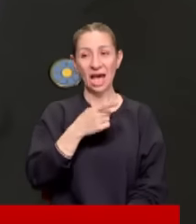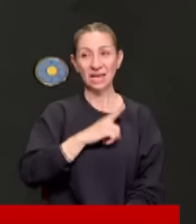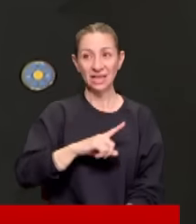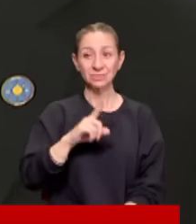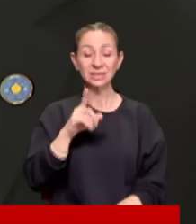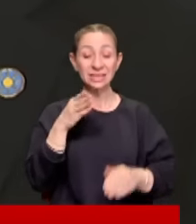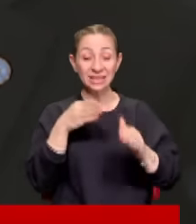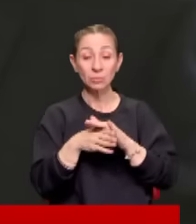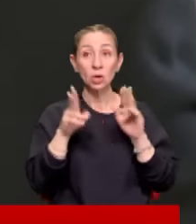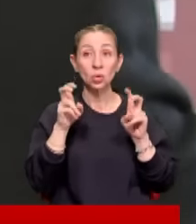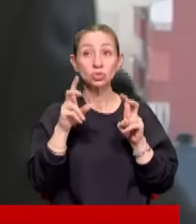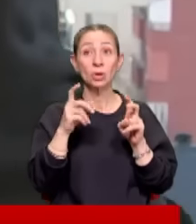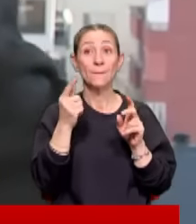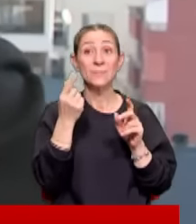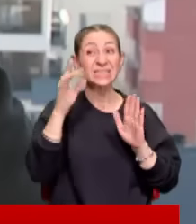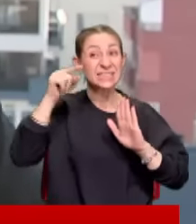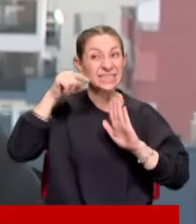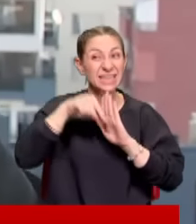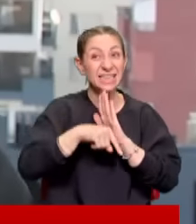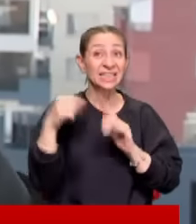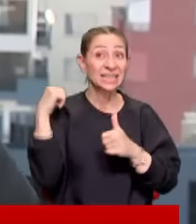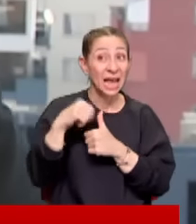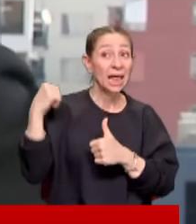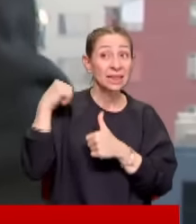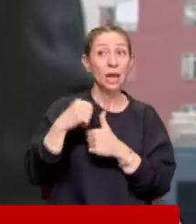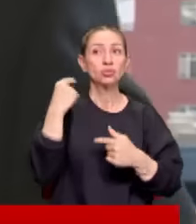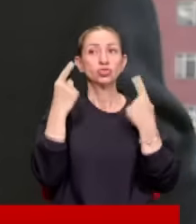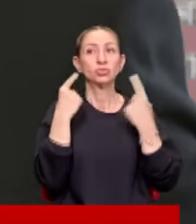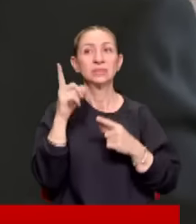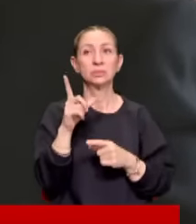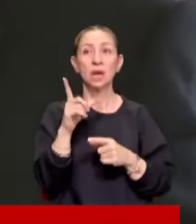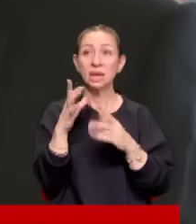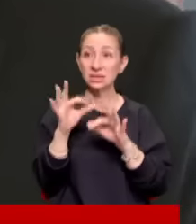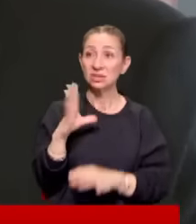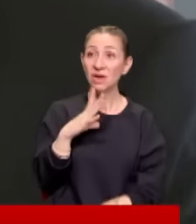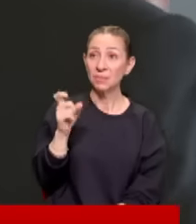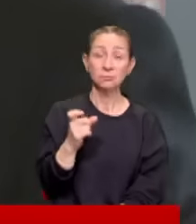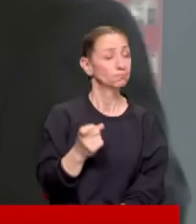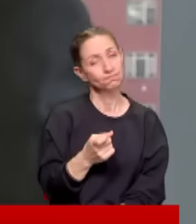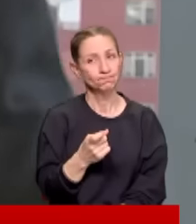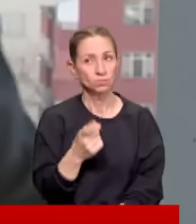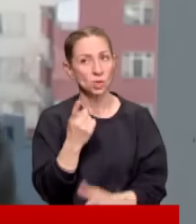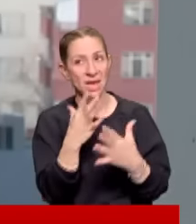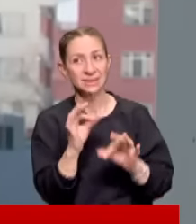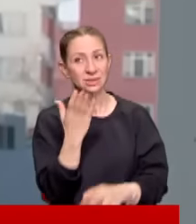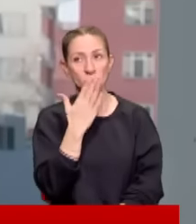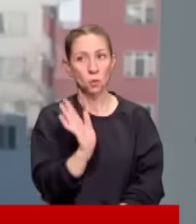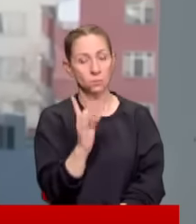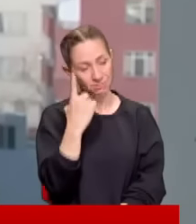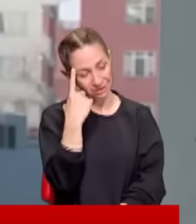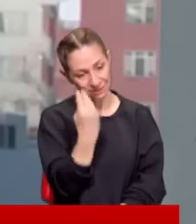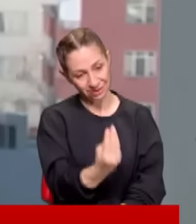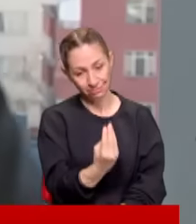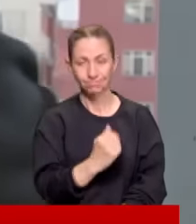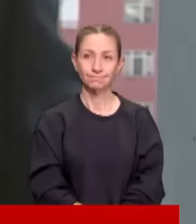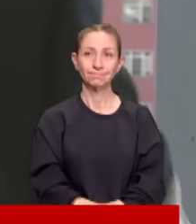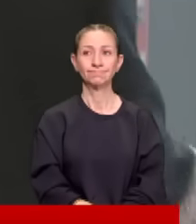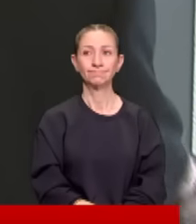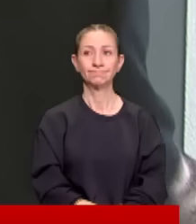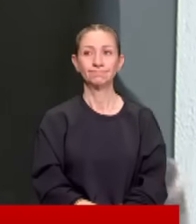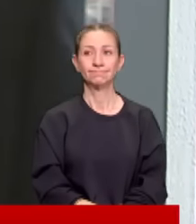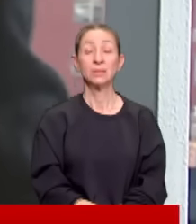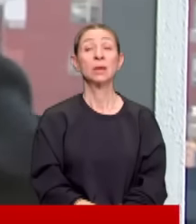girme konusunu çok detaylı tekrar tekrar düşünmek zorundayız. Var mıydı peki? Maalesef böyle bir hazırlık olmadığını ilgili birimler ifade